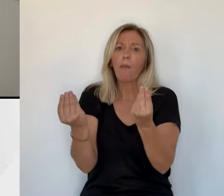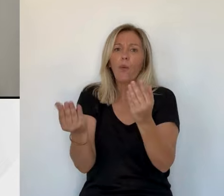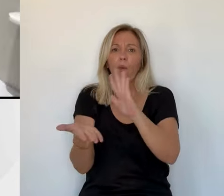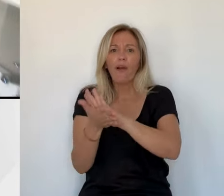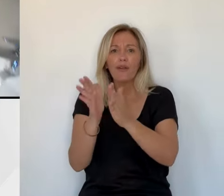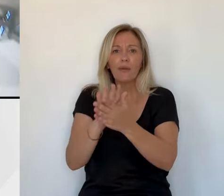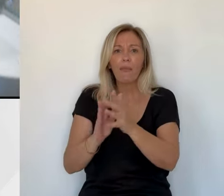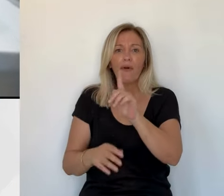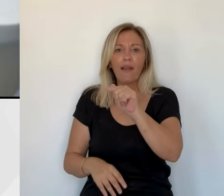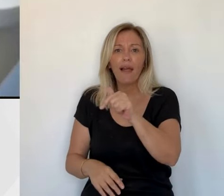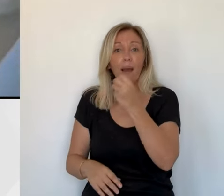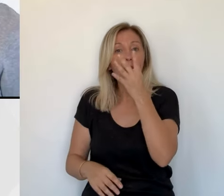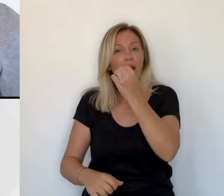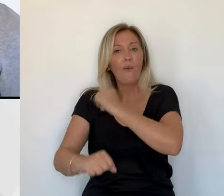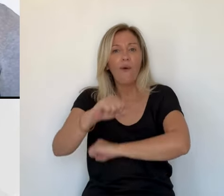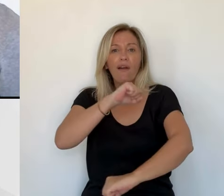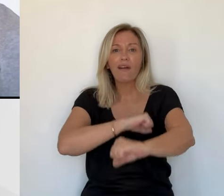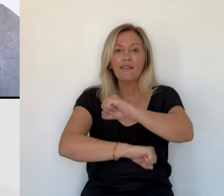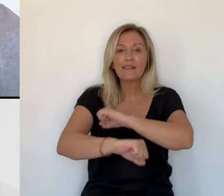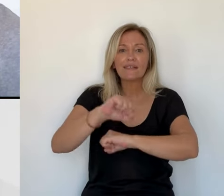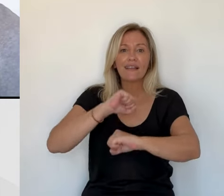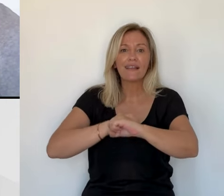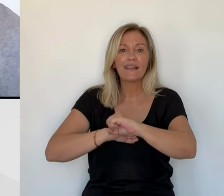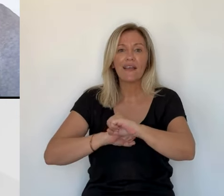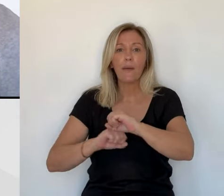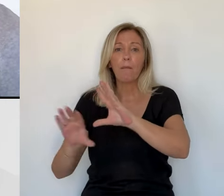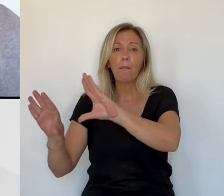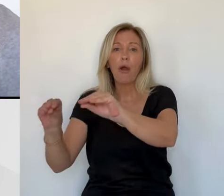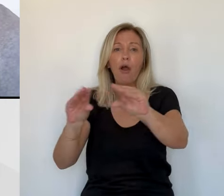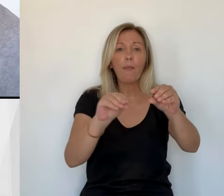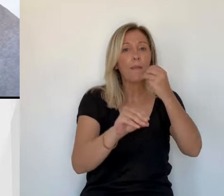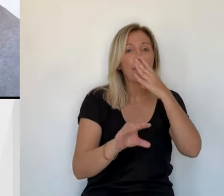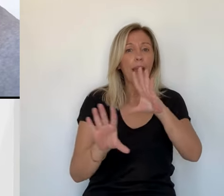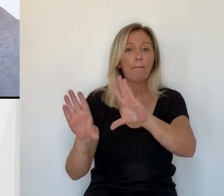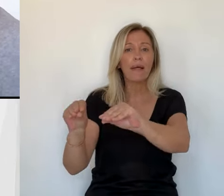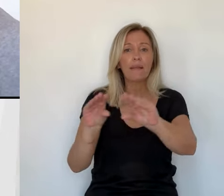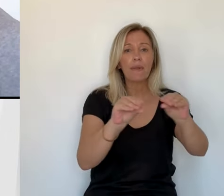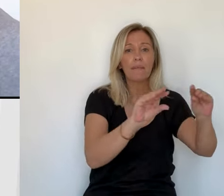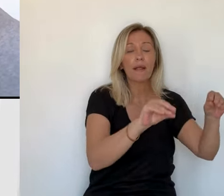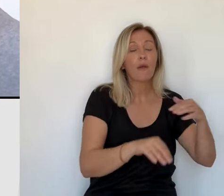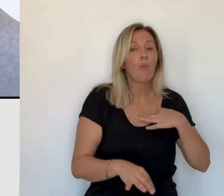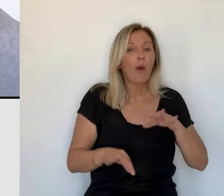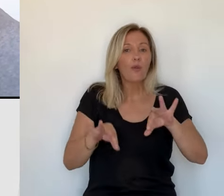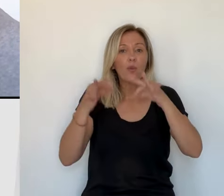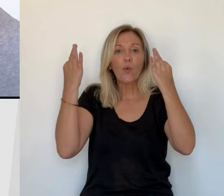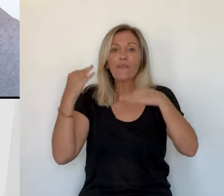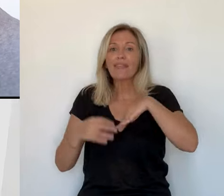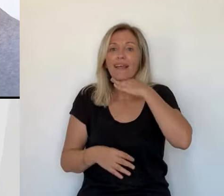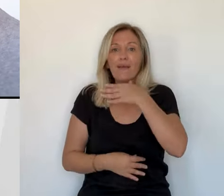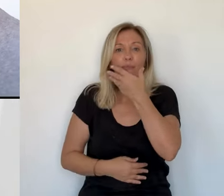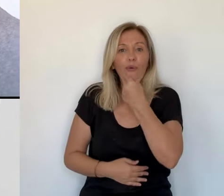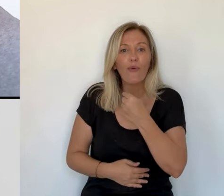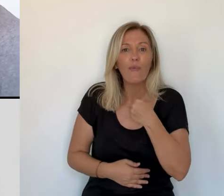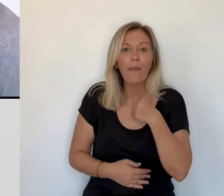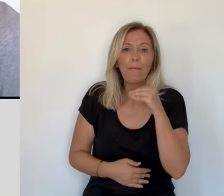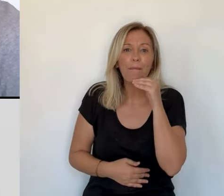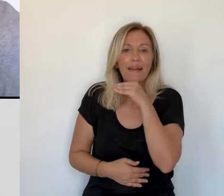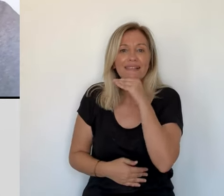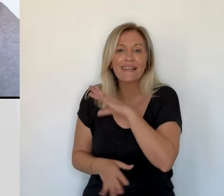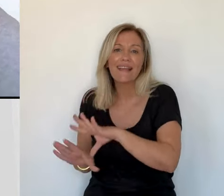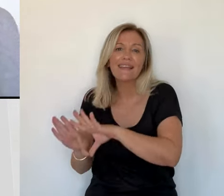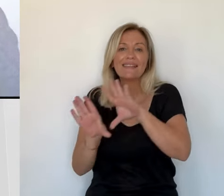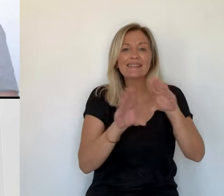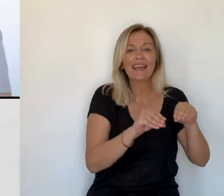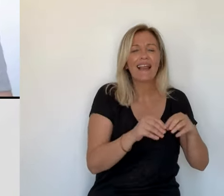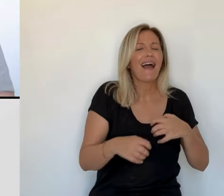pour ranger. C'est vraiment bien agencé, je trouve. Les meubles, ils sont bien disposés. Vraiment, je trouve que c'est très beau et j'ai hâte, en